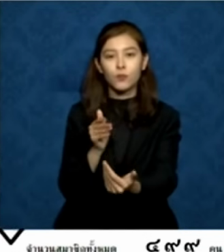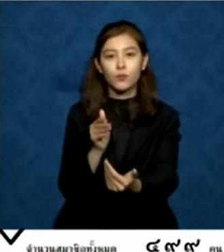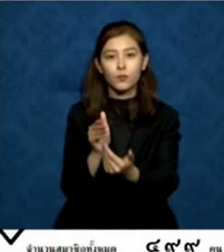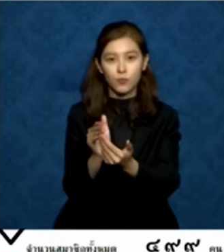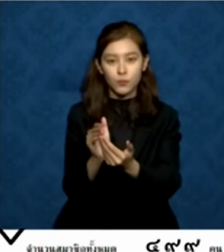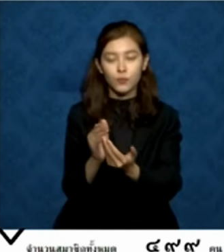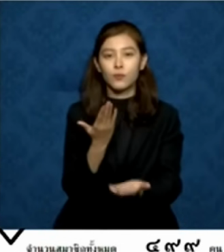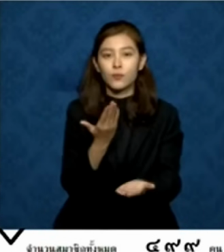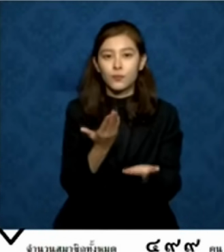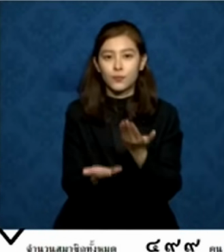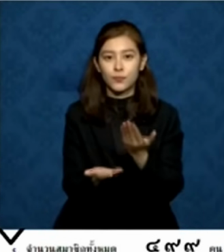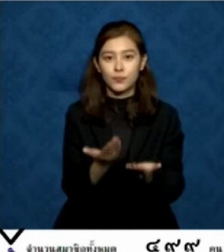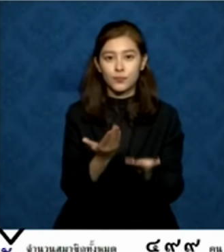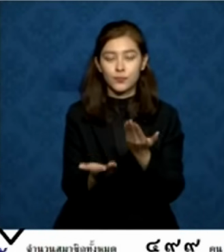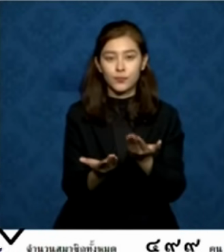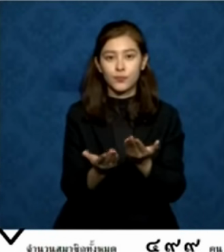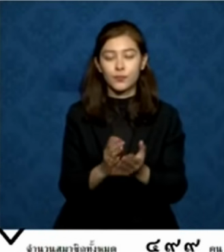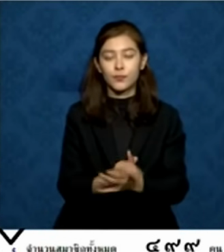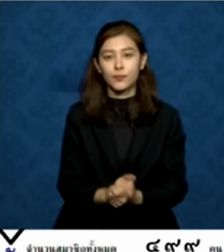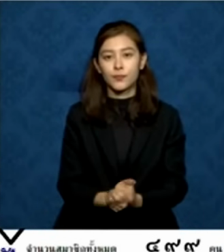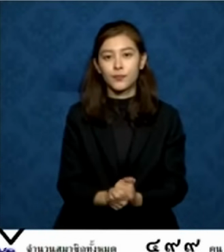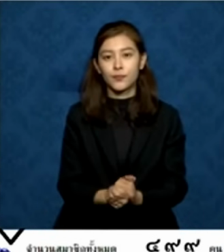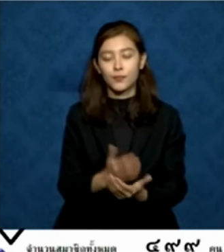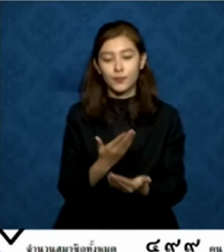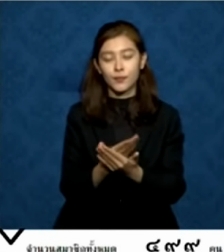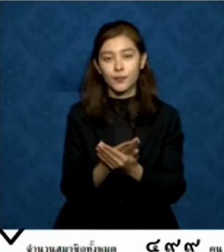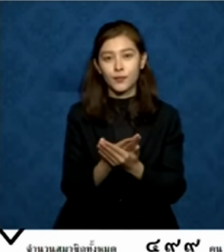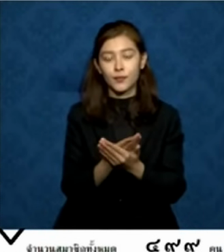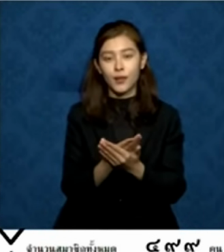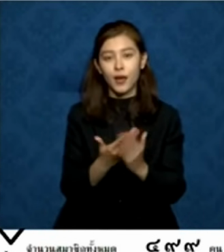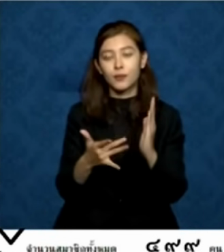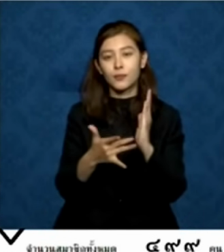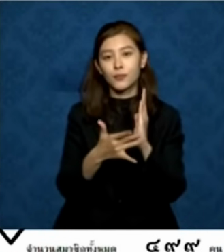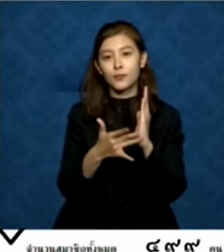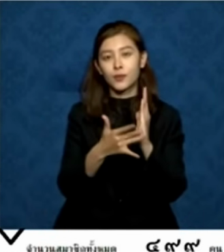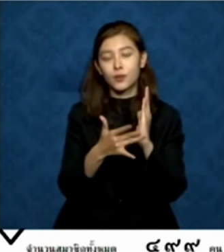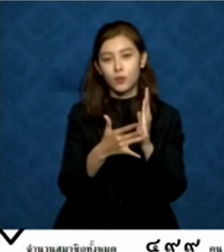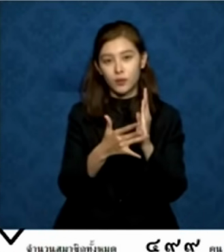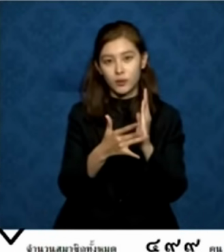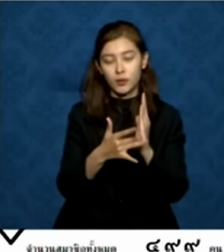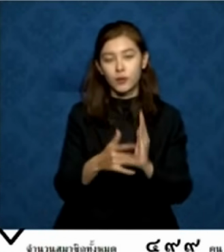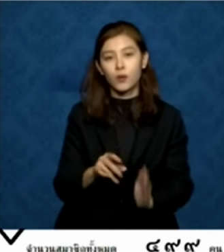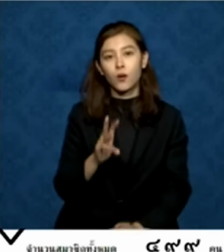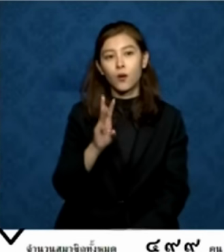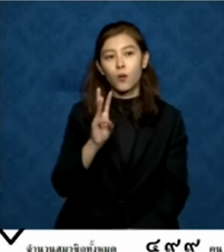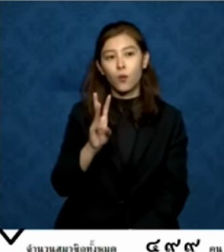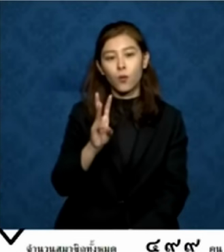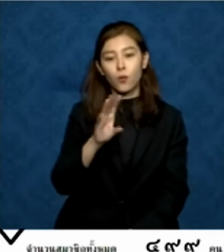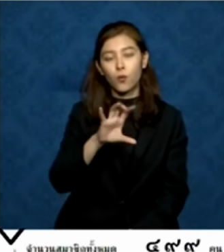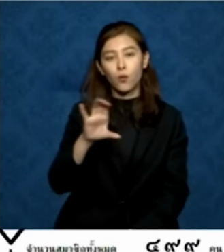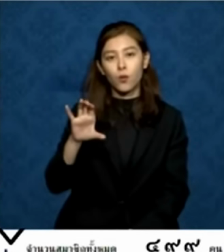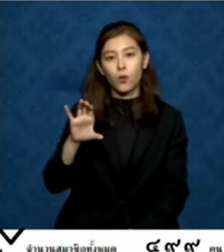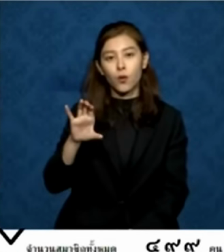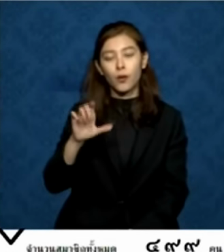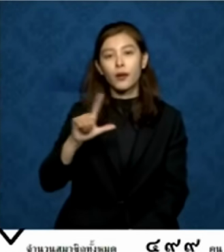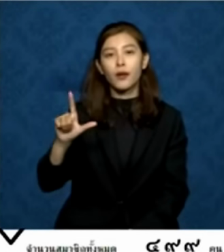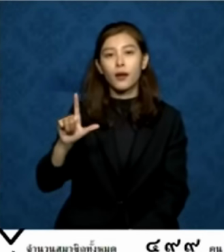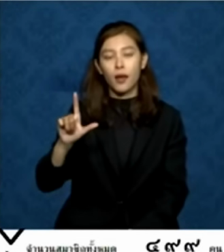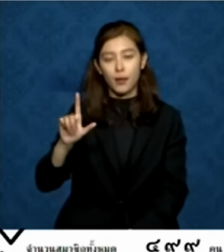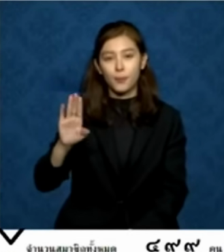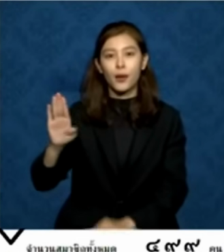การเสริมสร้างพลังทางสังคมงบประมาณ 6,842 ล้านบาทเพื่อส่งเสริมให้ทุกภาคส่วนมีส่วนร่